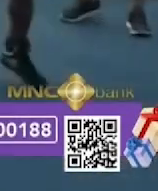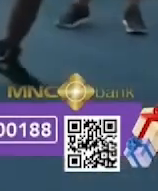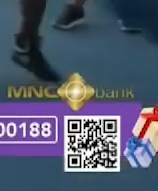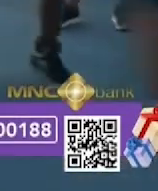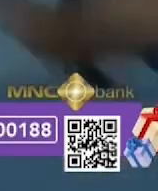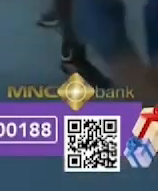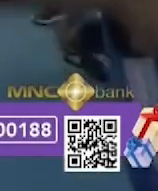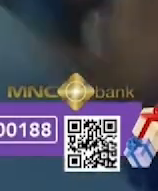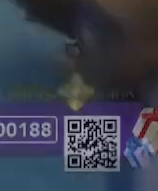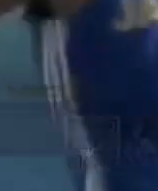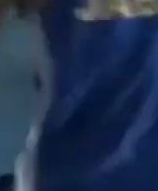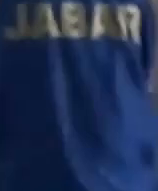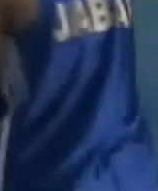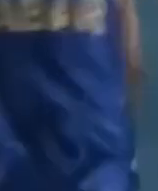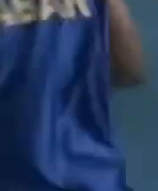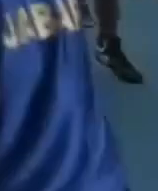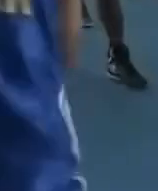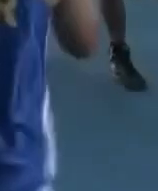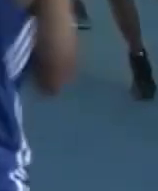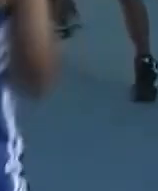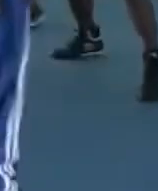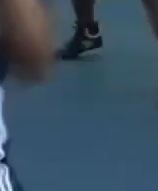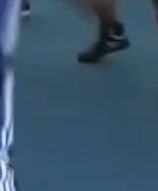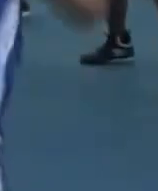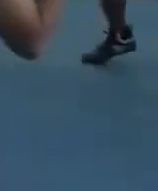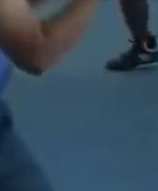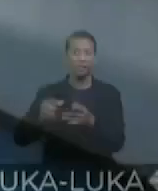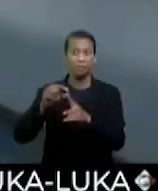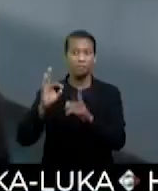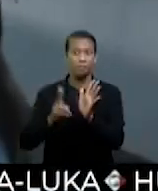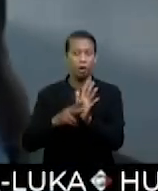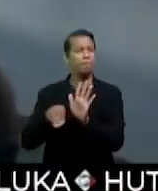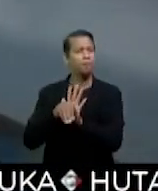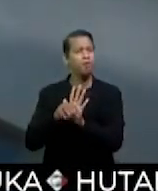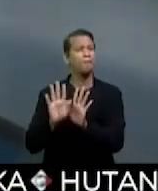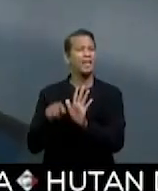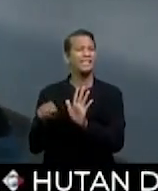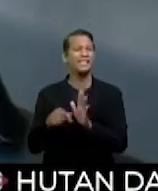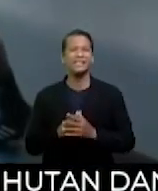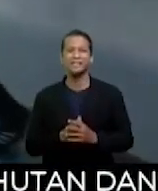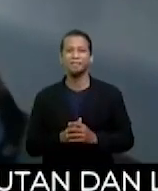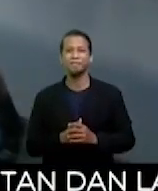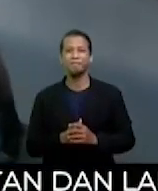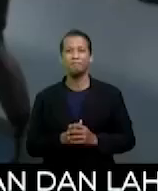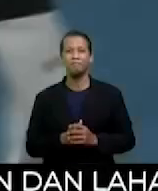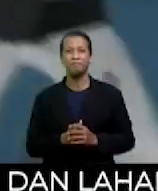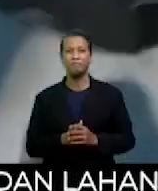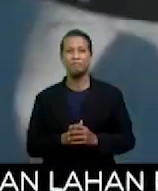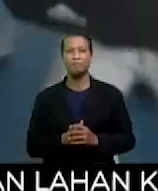khususnya untuk atlet dan ofisial asal Jawa Barat dari bandung-jawa barat kiwis Mara news